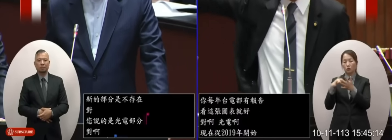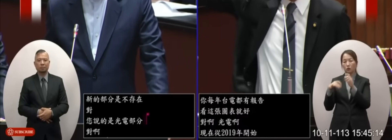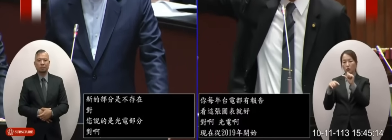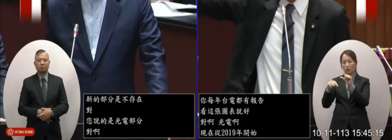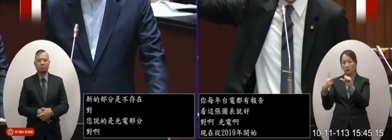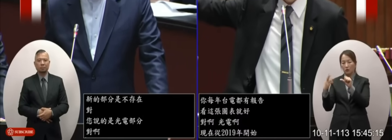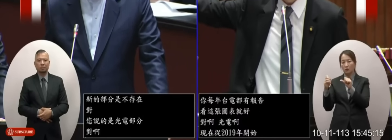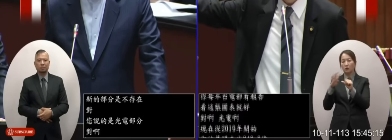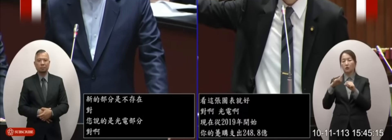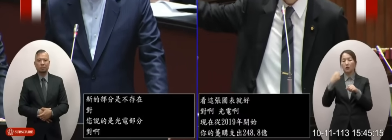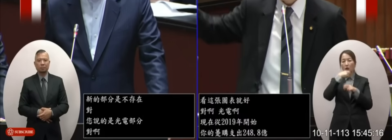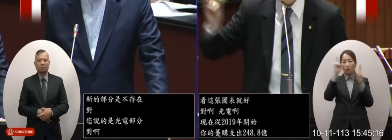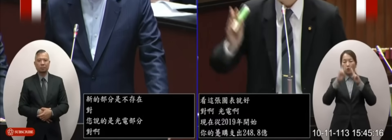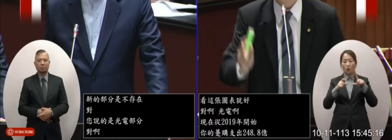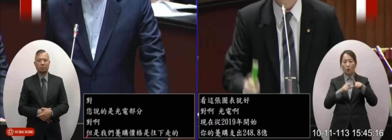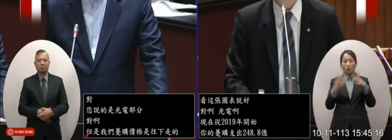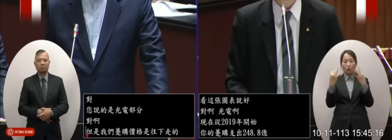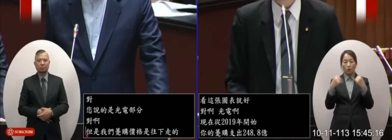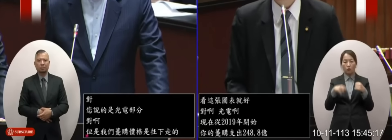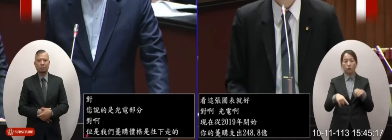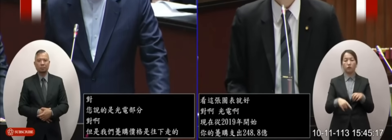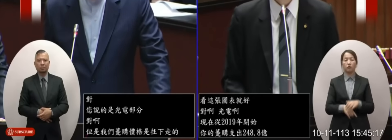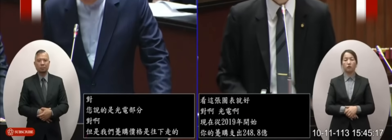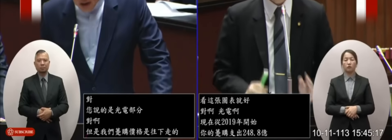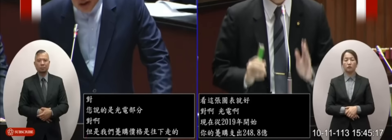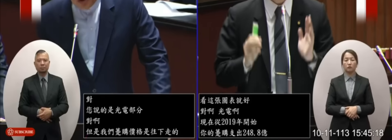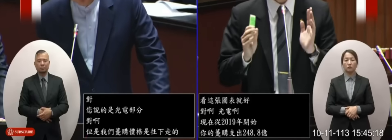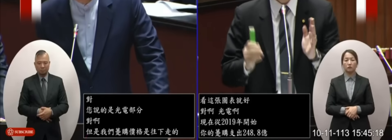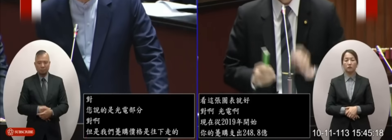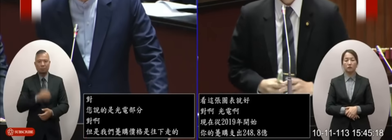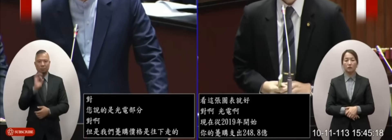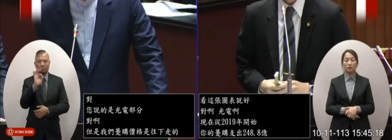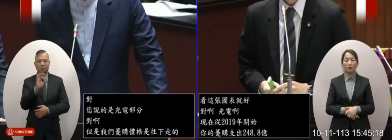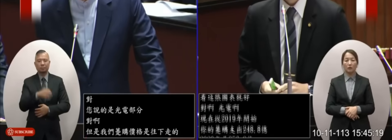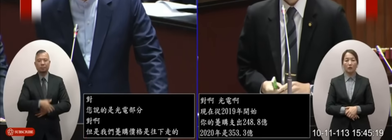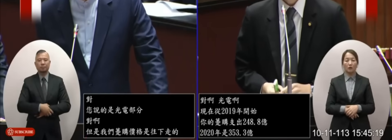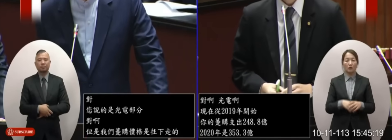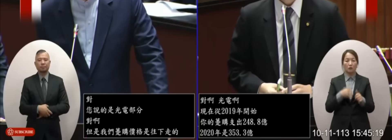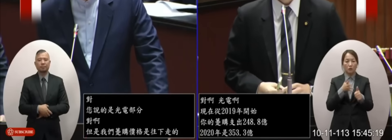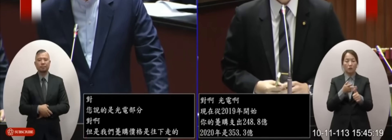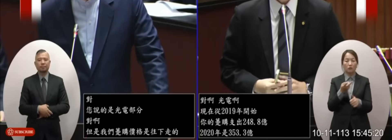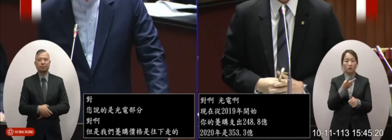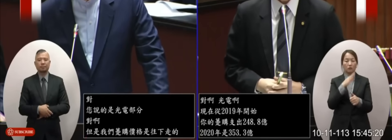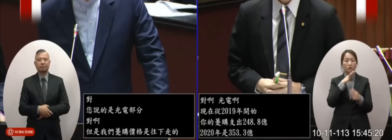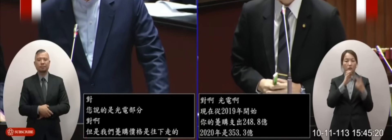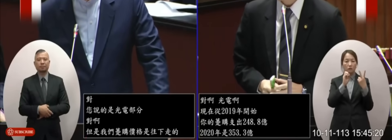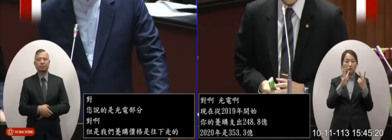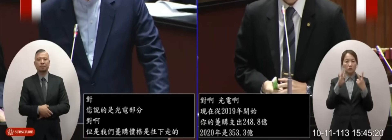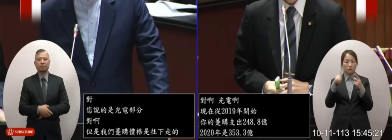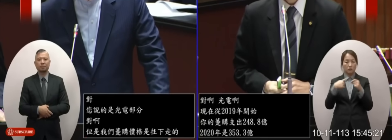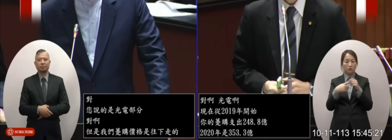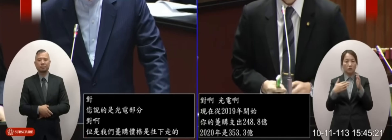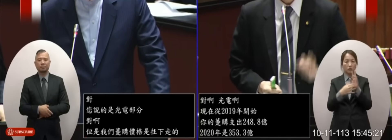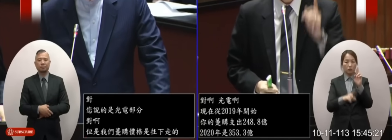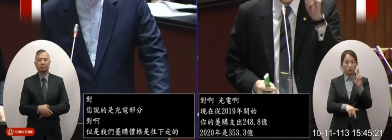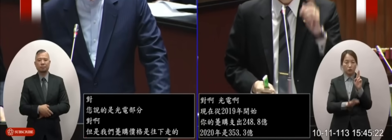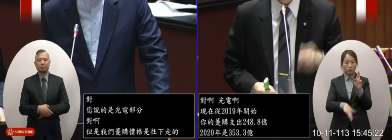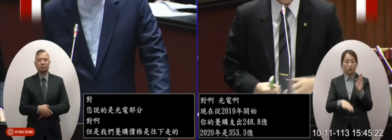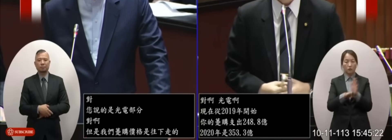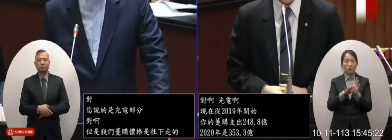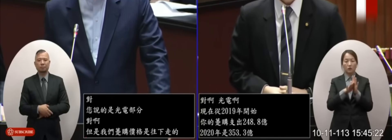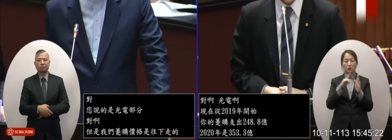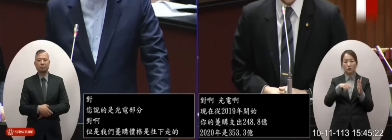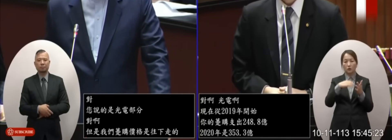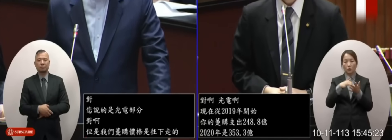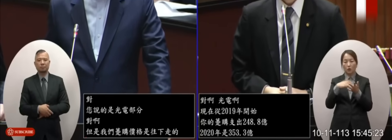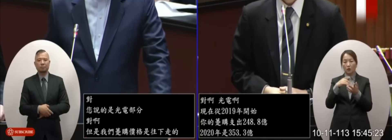5.20，这是台电的公开资料，部长你可以再确认一下。那我想请问院长跟部长，2024马上要到年底了，今年呢它是上